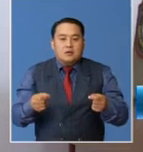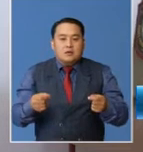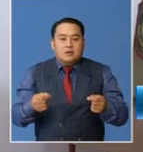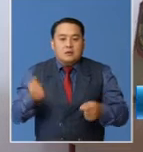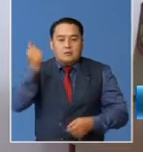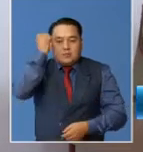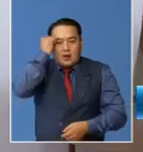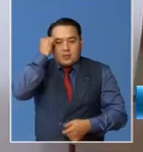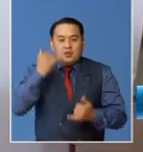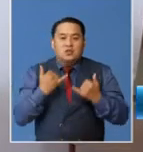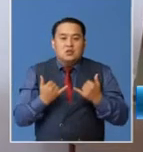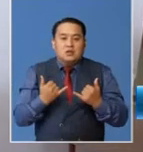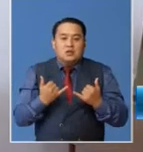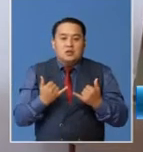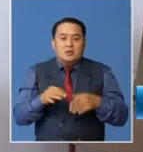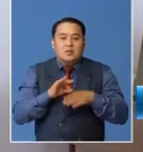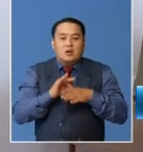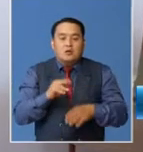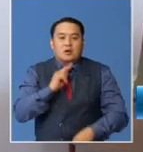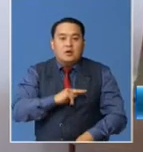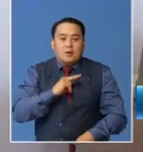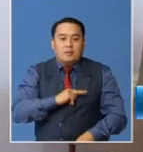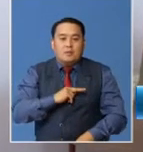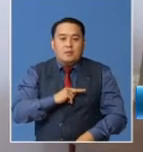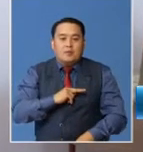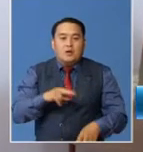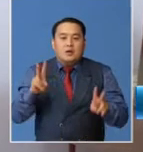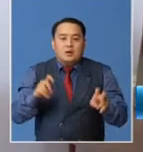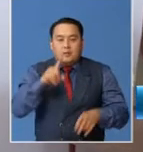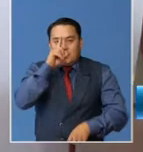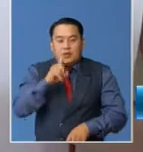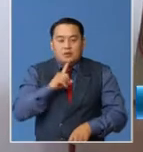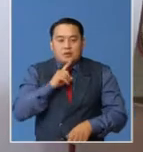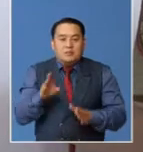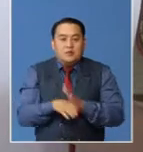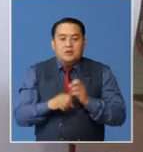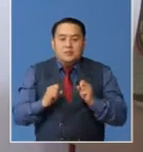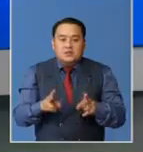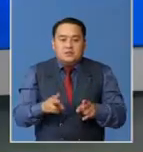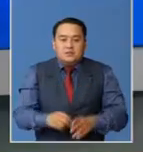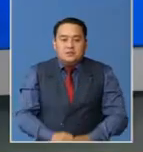памятки на данный момент. Сейчас мы проводим работу в рамках месячника пожарной безопасности.